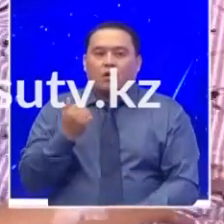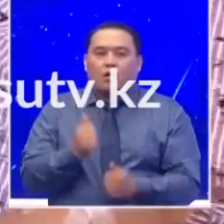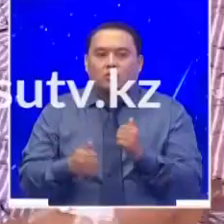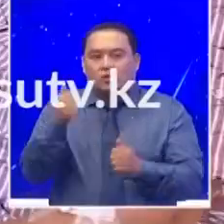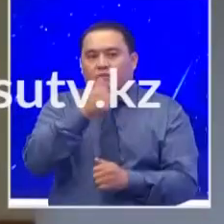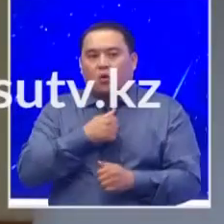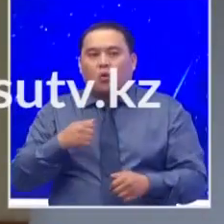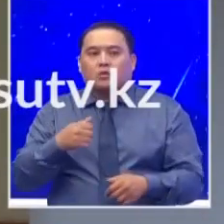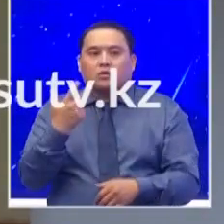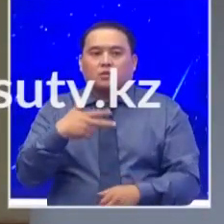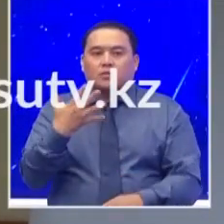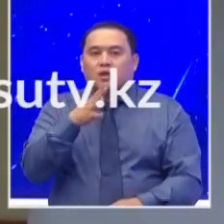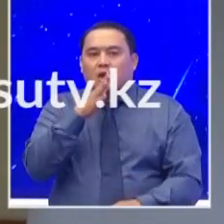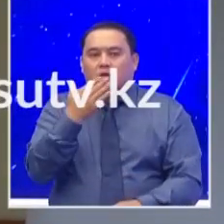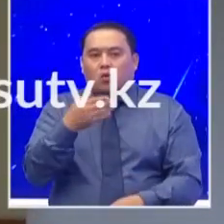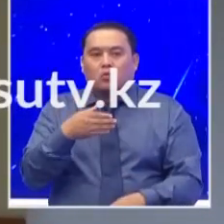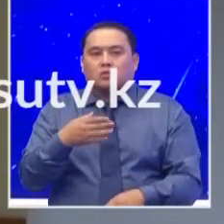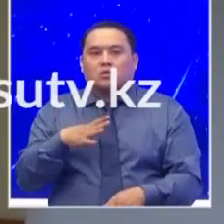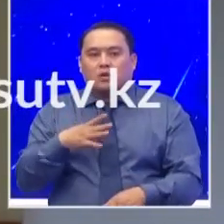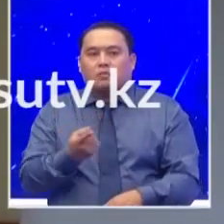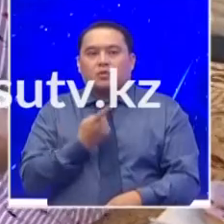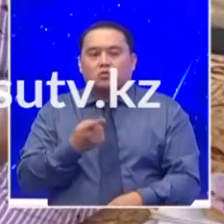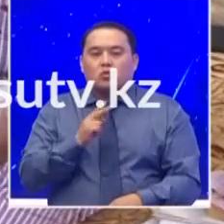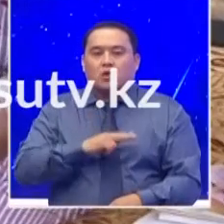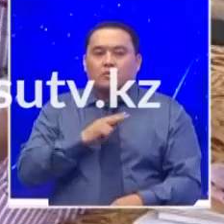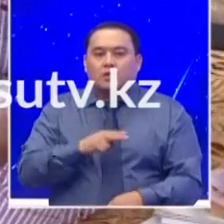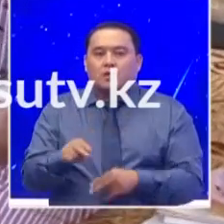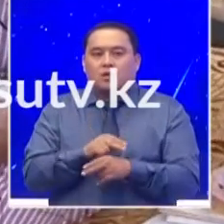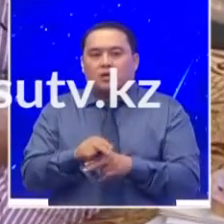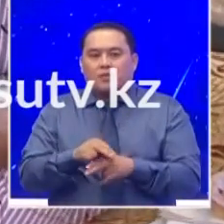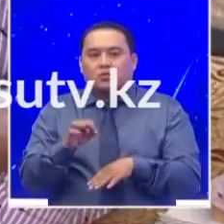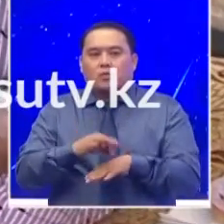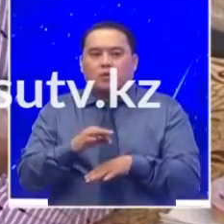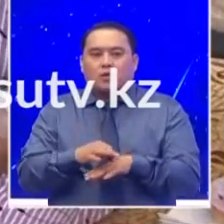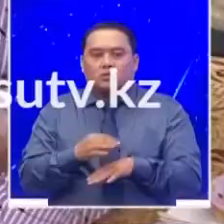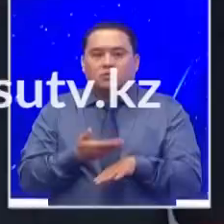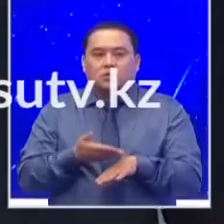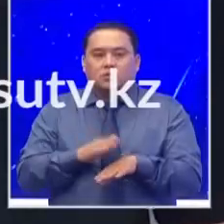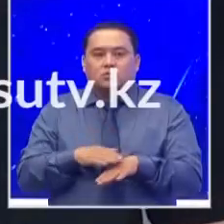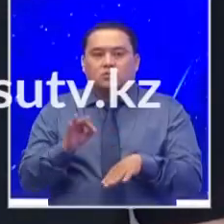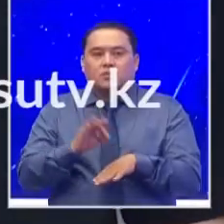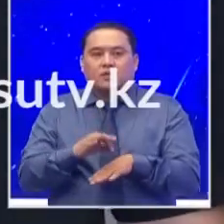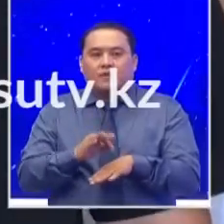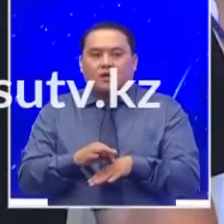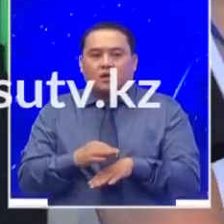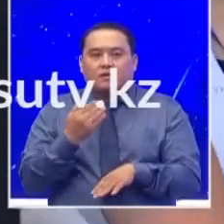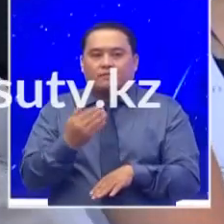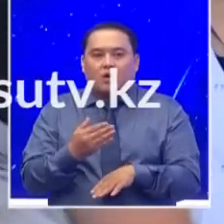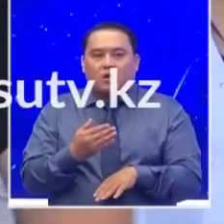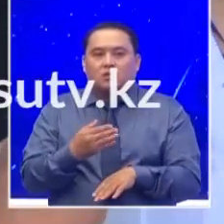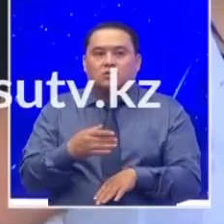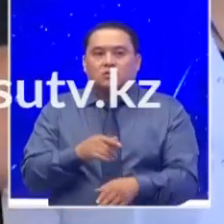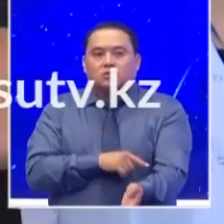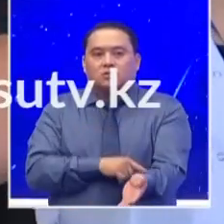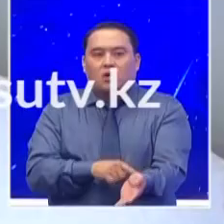на протяжении 35 лет он в буквальном смысле исцеляет пациентов от самых разных болезней, будь то поражение